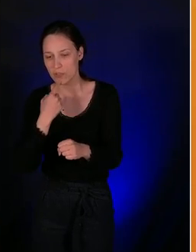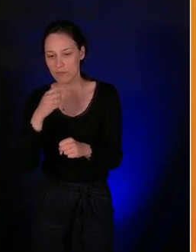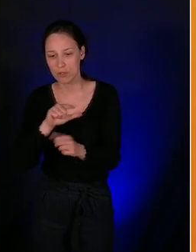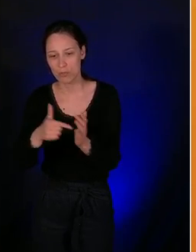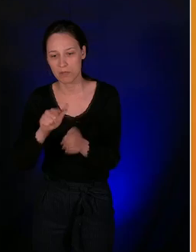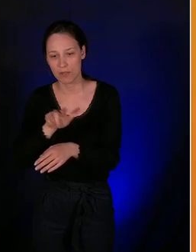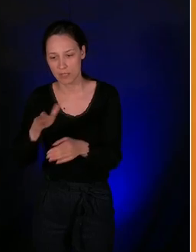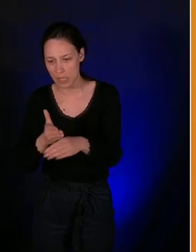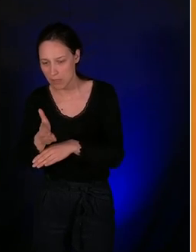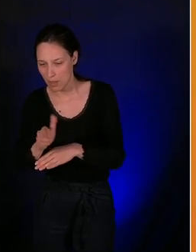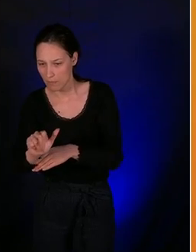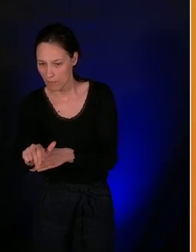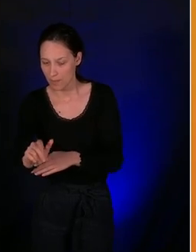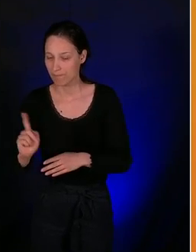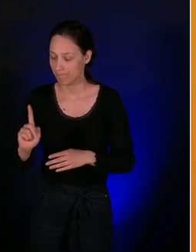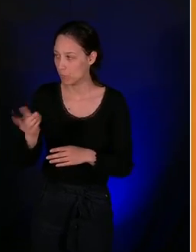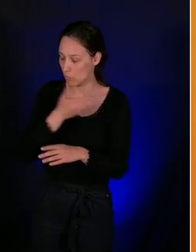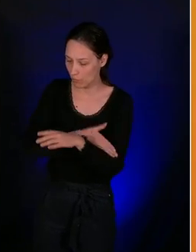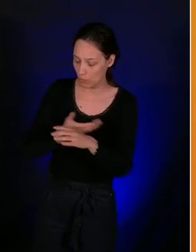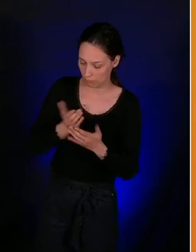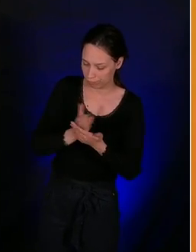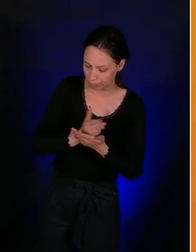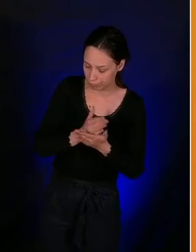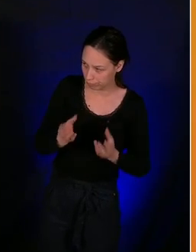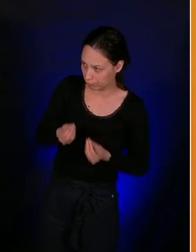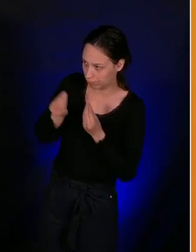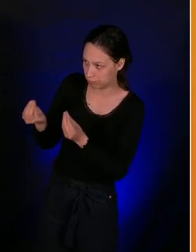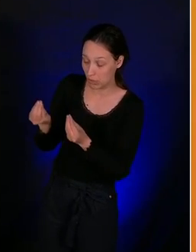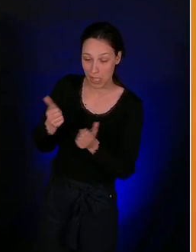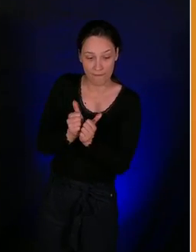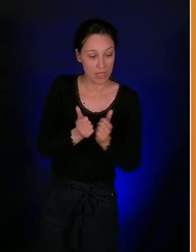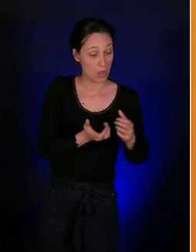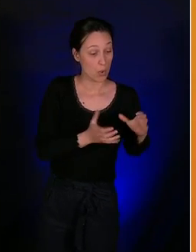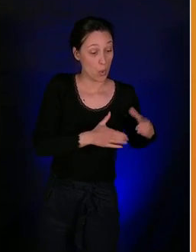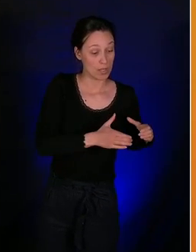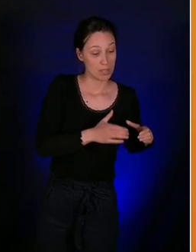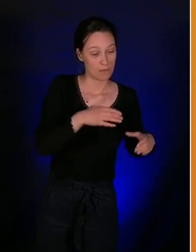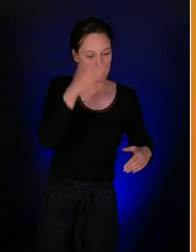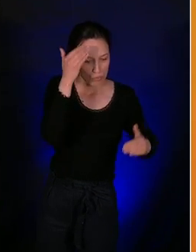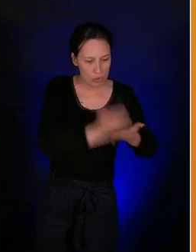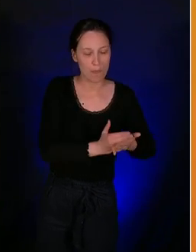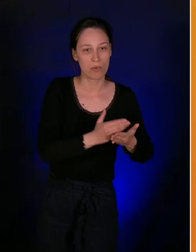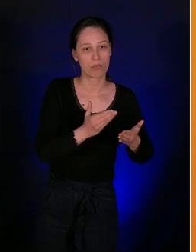temps nécessaire pour porter avec le collectif Stop Galère, que nous soutenons auprès des usagers et des élus, l'abandon de